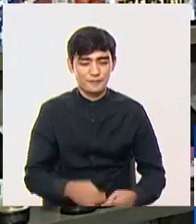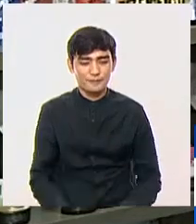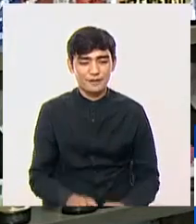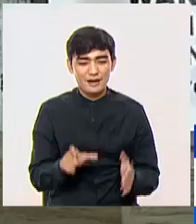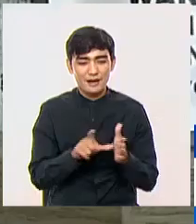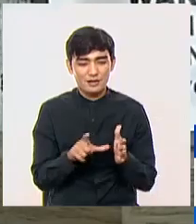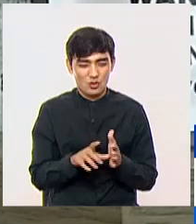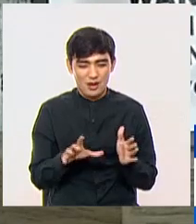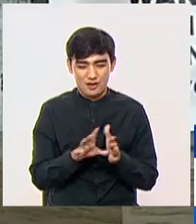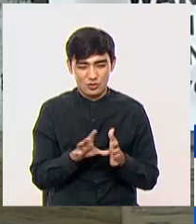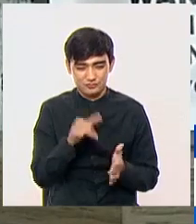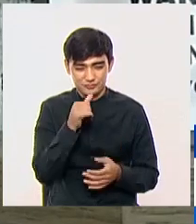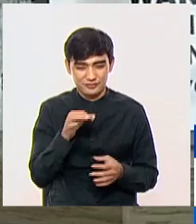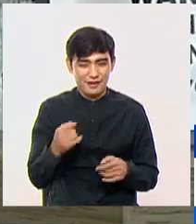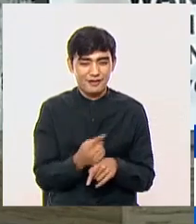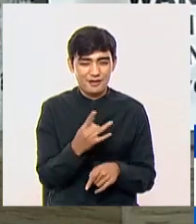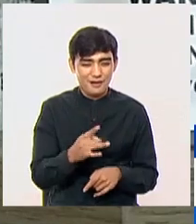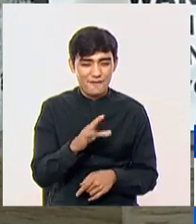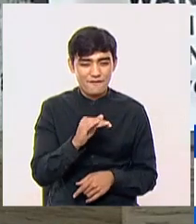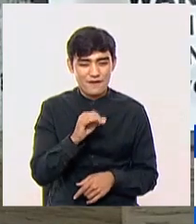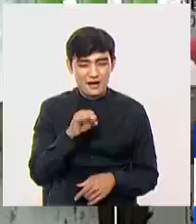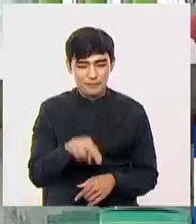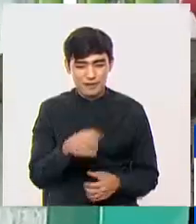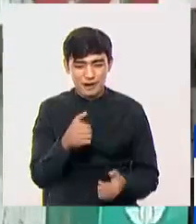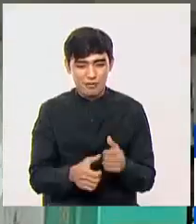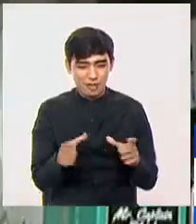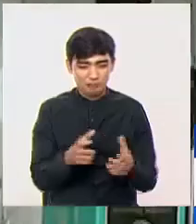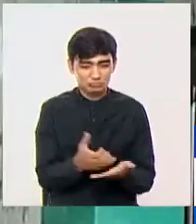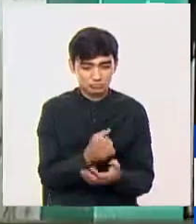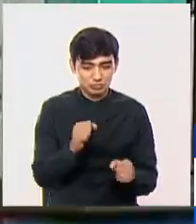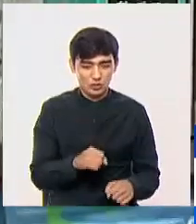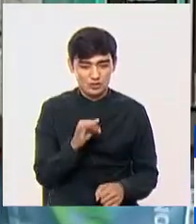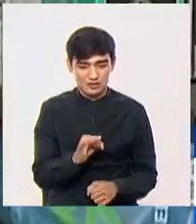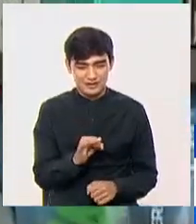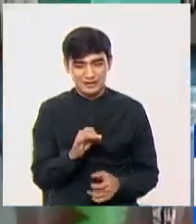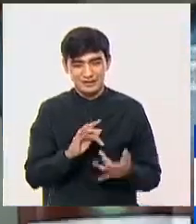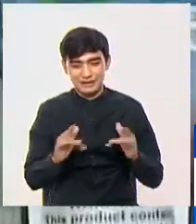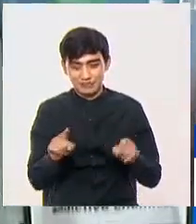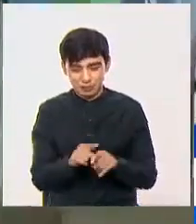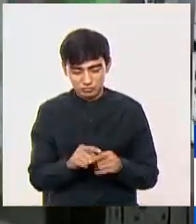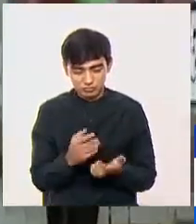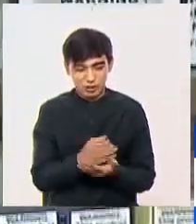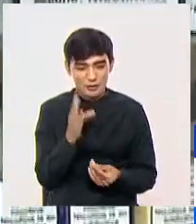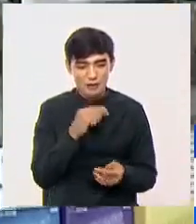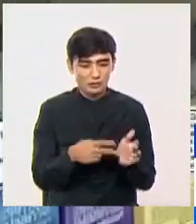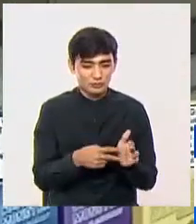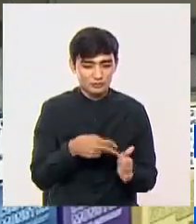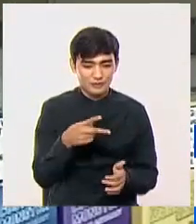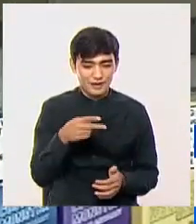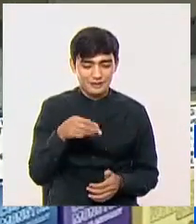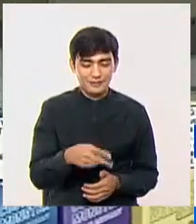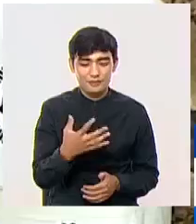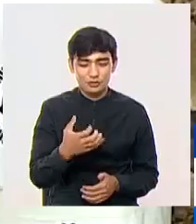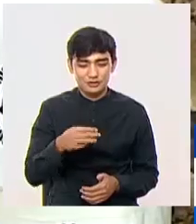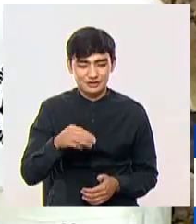Электронные сигареты и одноразовые вейпы можно найти в каждом магазине, в табачных ларьках и в интернете. А стоят они от